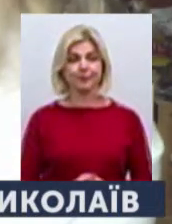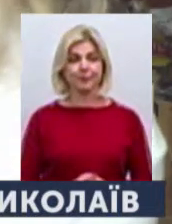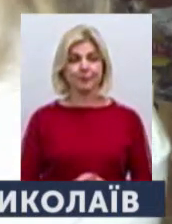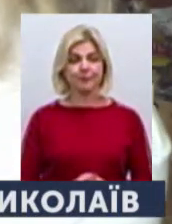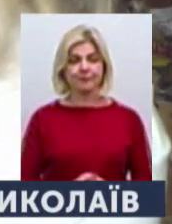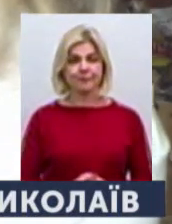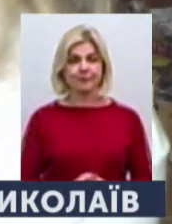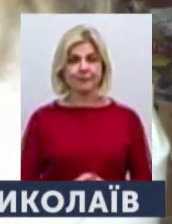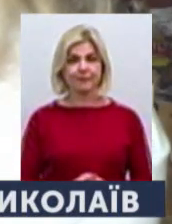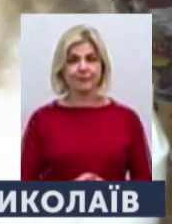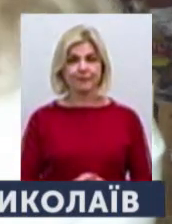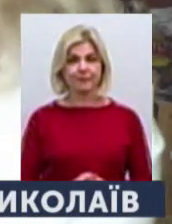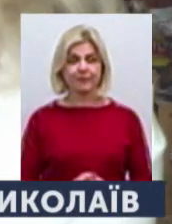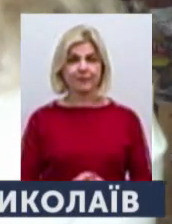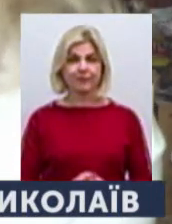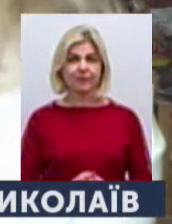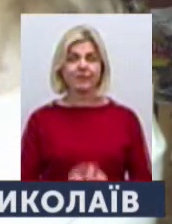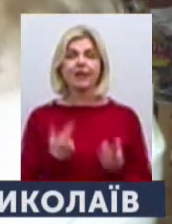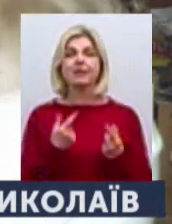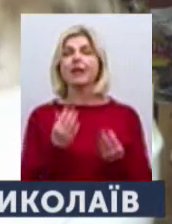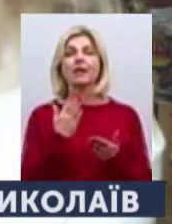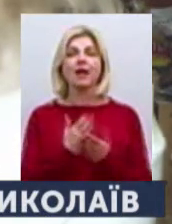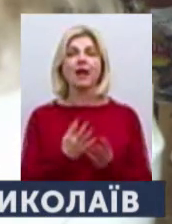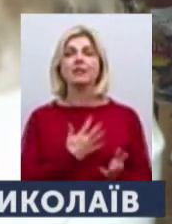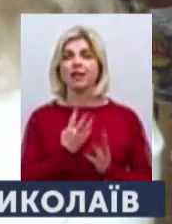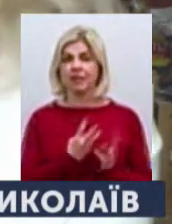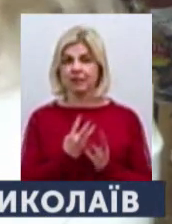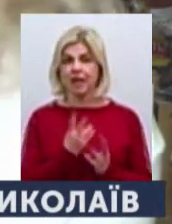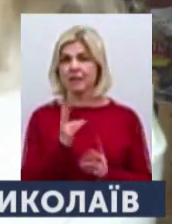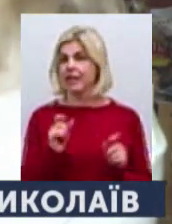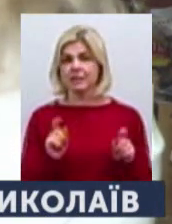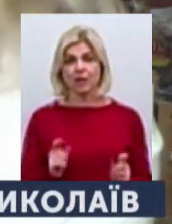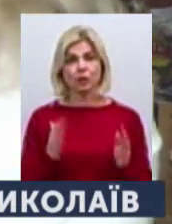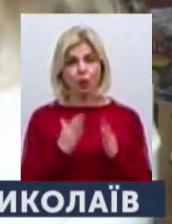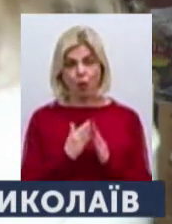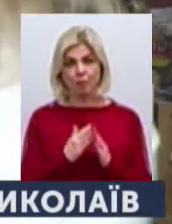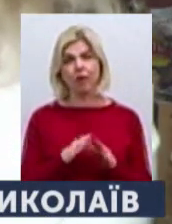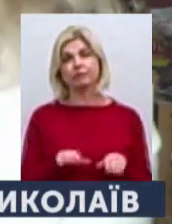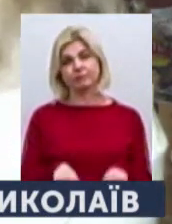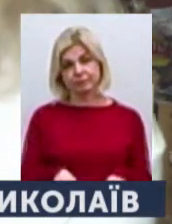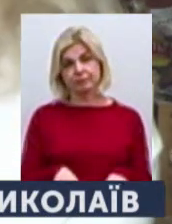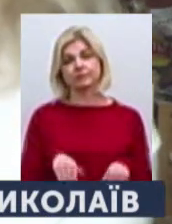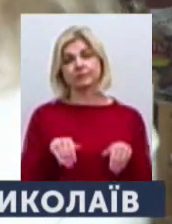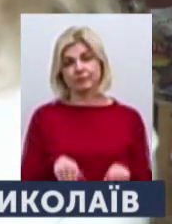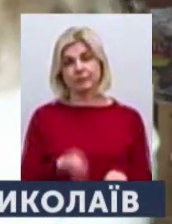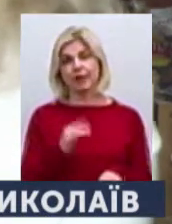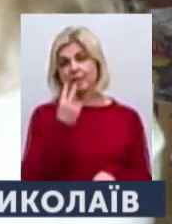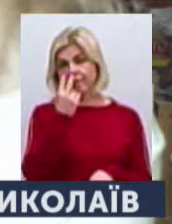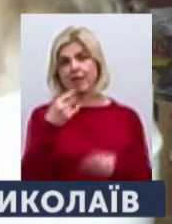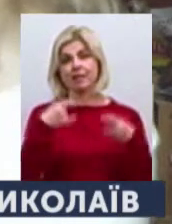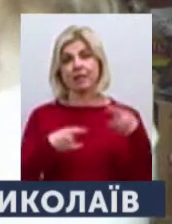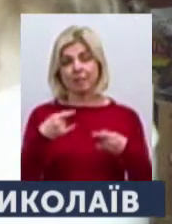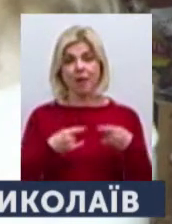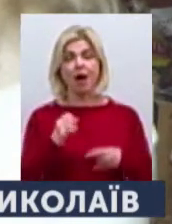знаєте, натхнення не сидіти вдома, склавши руки і дивитися телебачення,